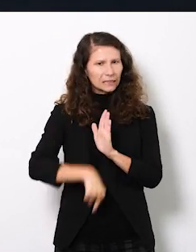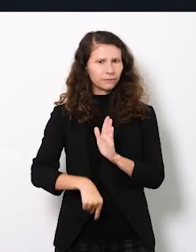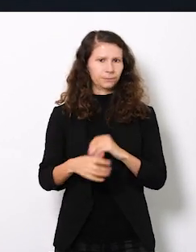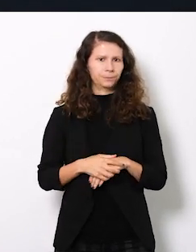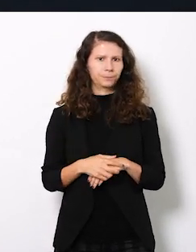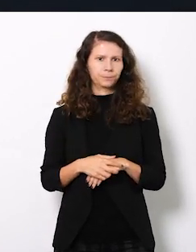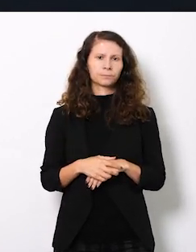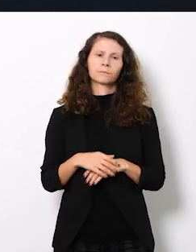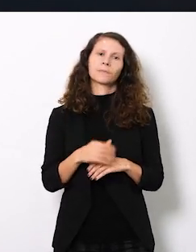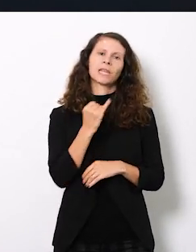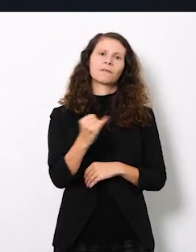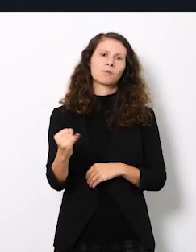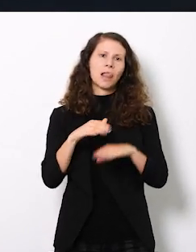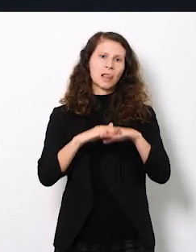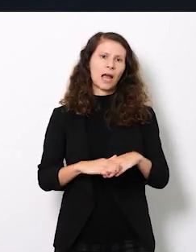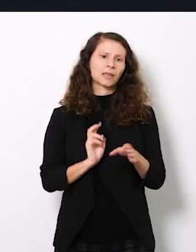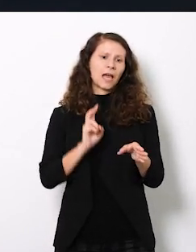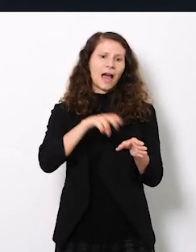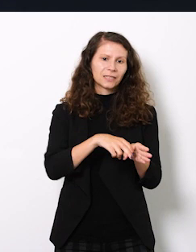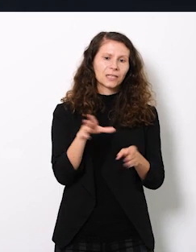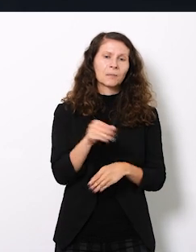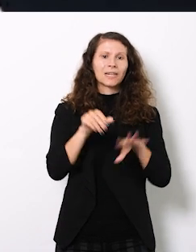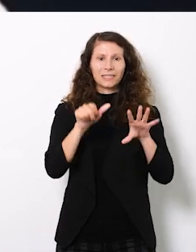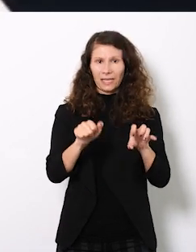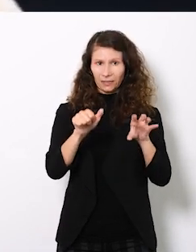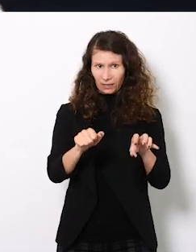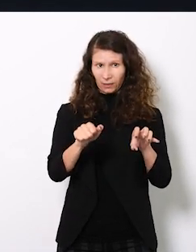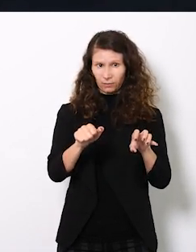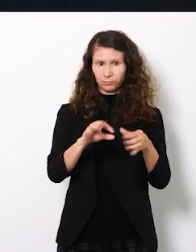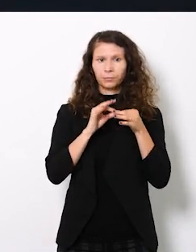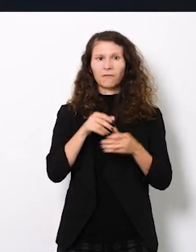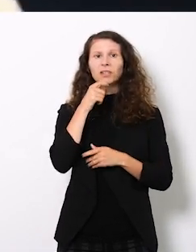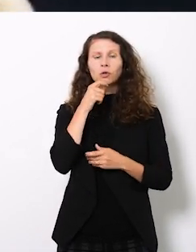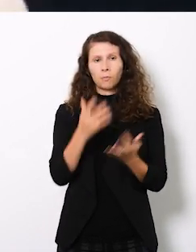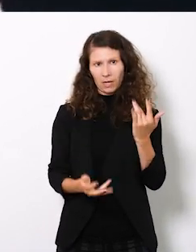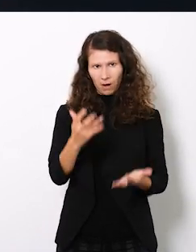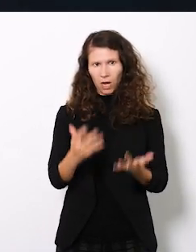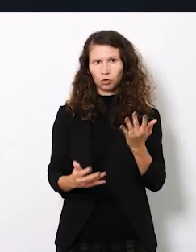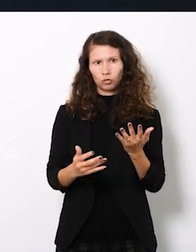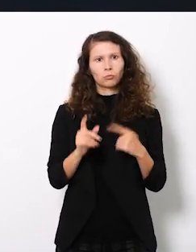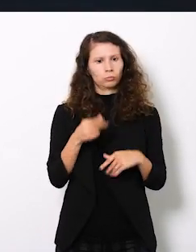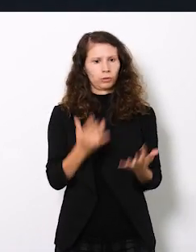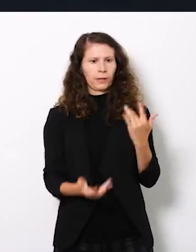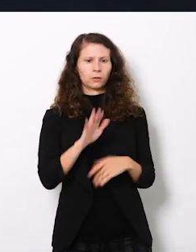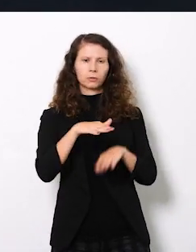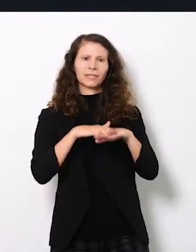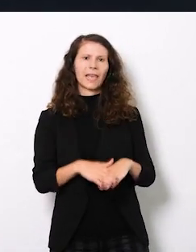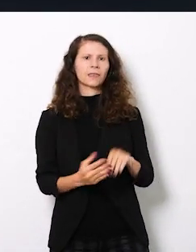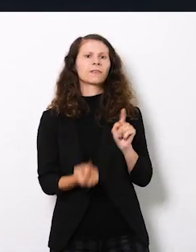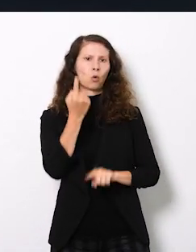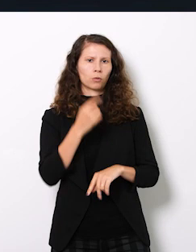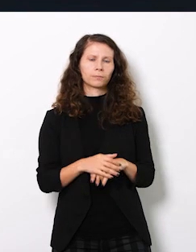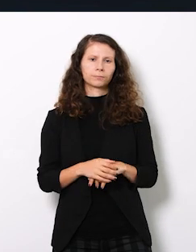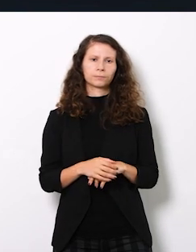individueller Renteneintritt mit 60, dann versicherungsmathematisch errechnet, wie die Rentenhöhe ist. Jetzt kommt aber